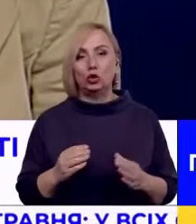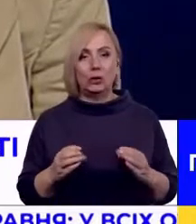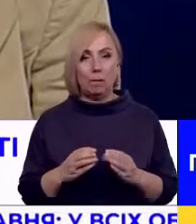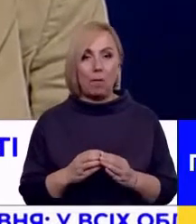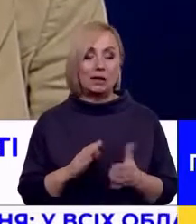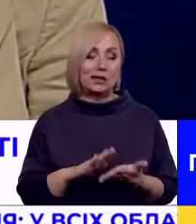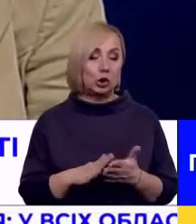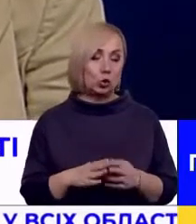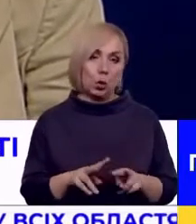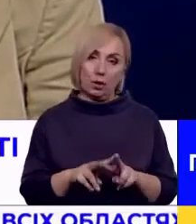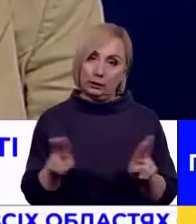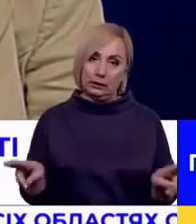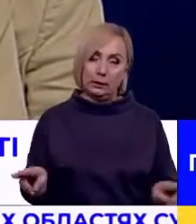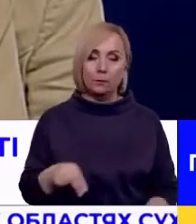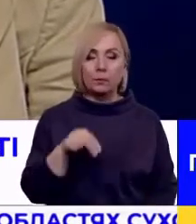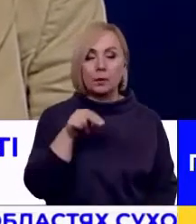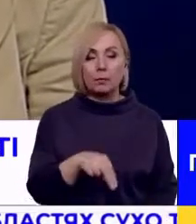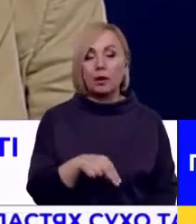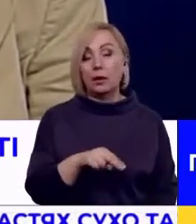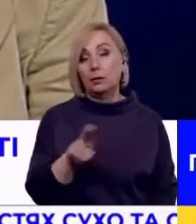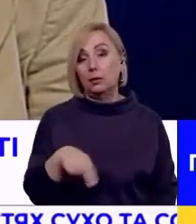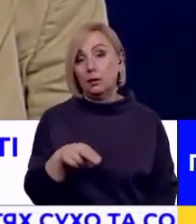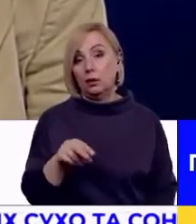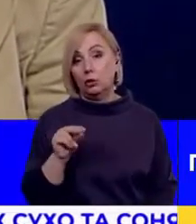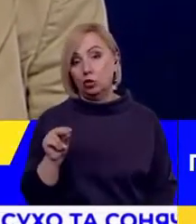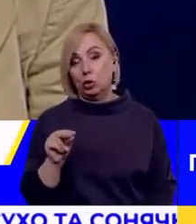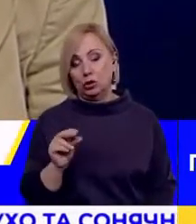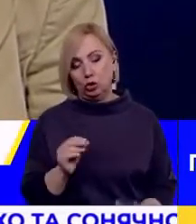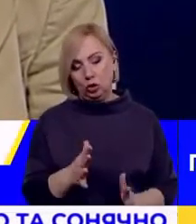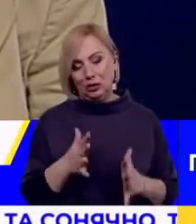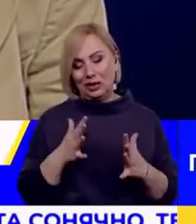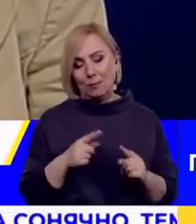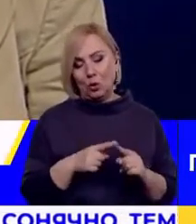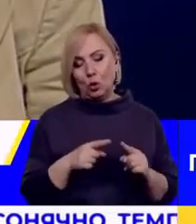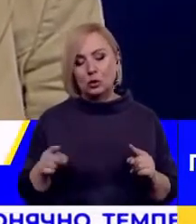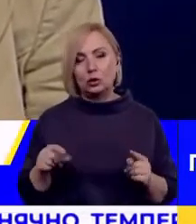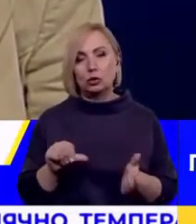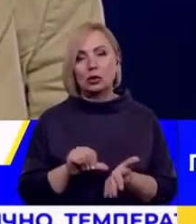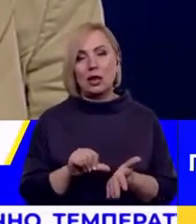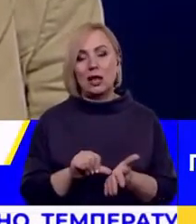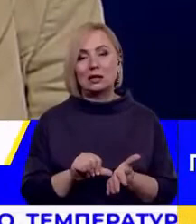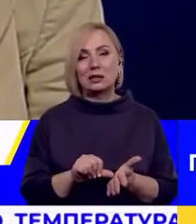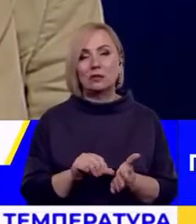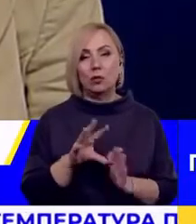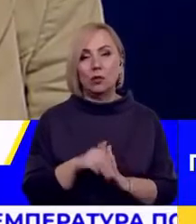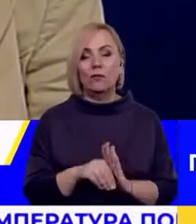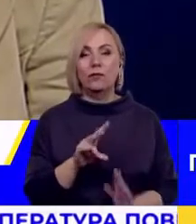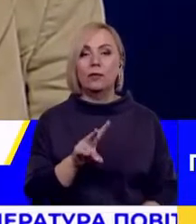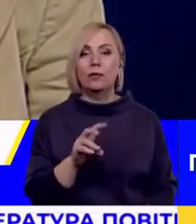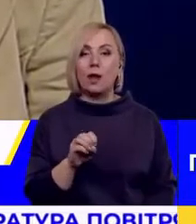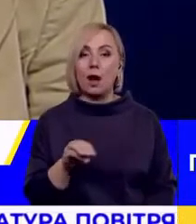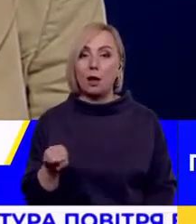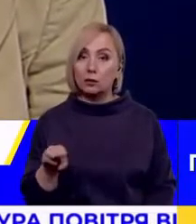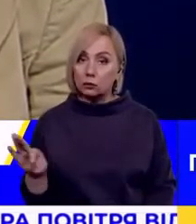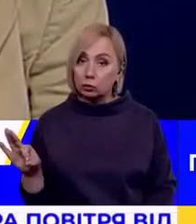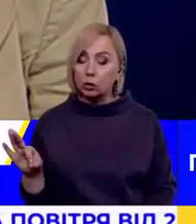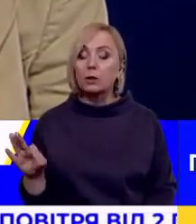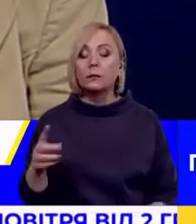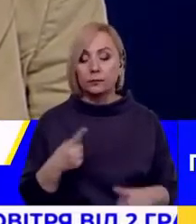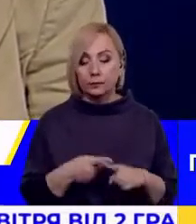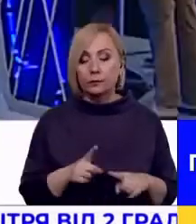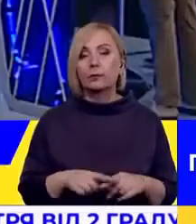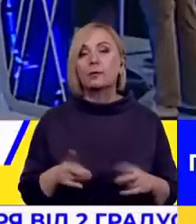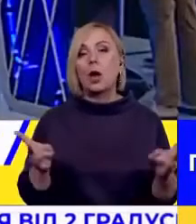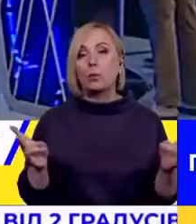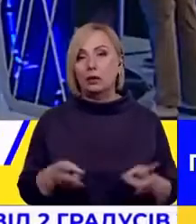Тому ПДЧ, як чітка процедура набуття членства в НАТО, це необхідний